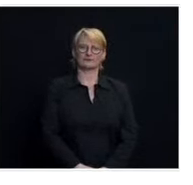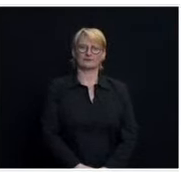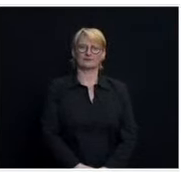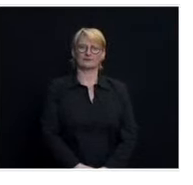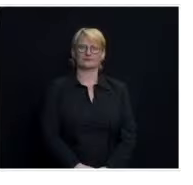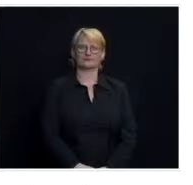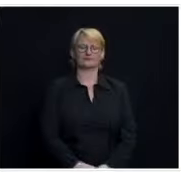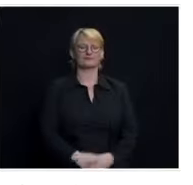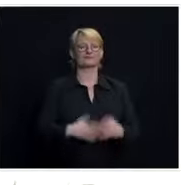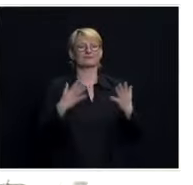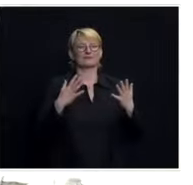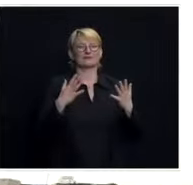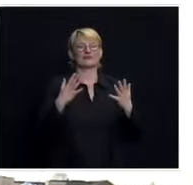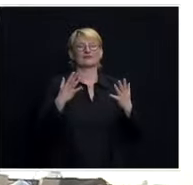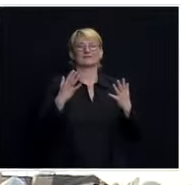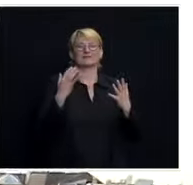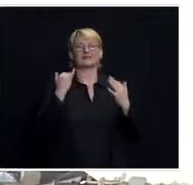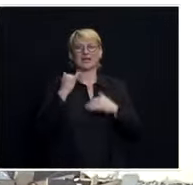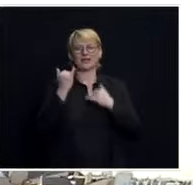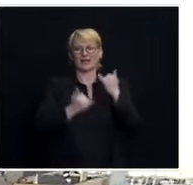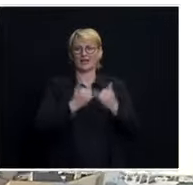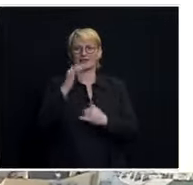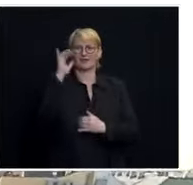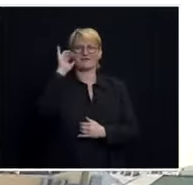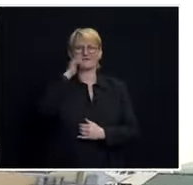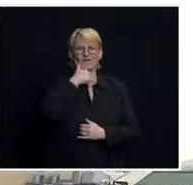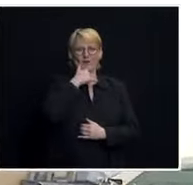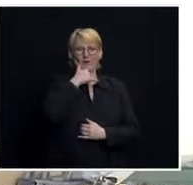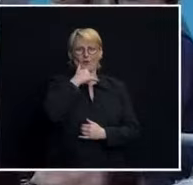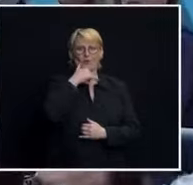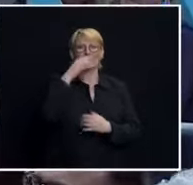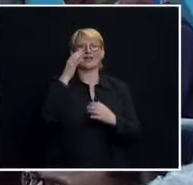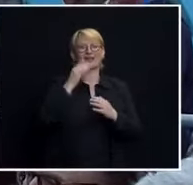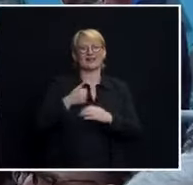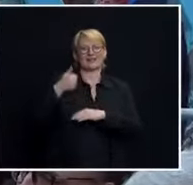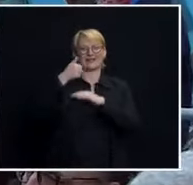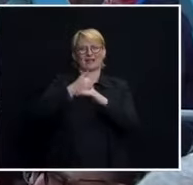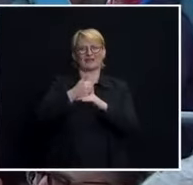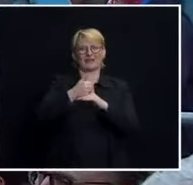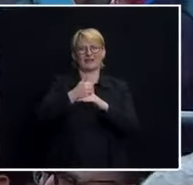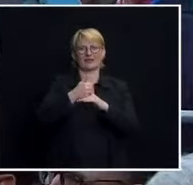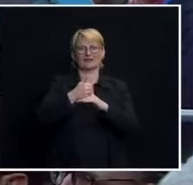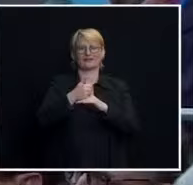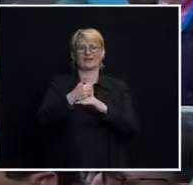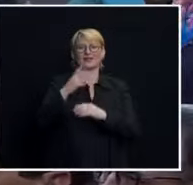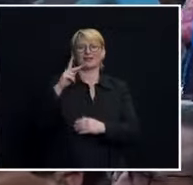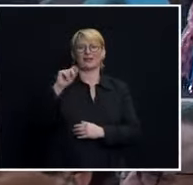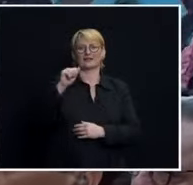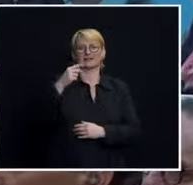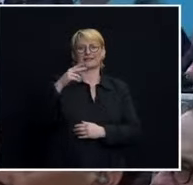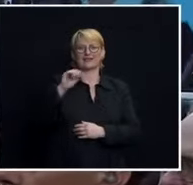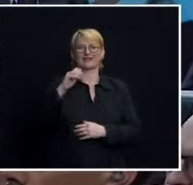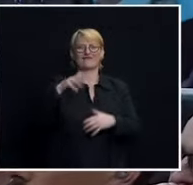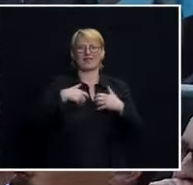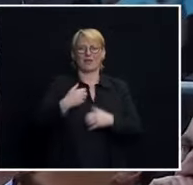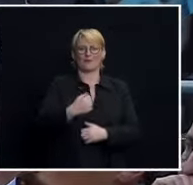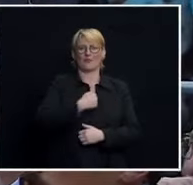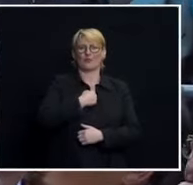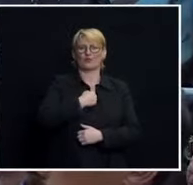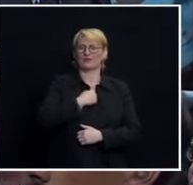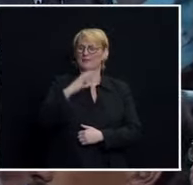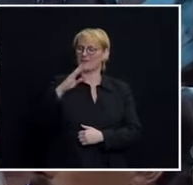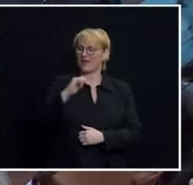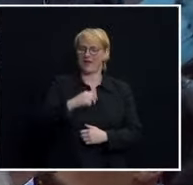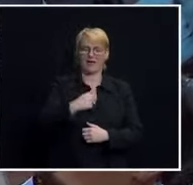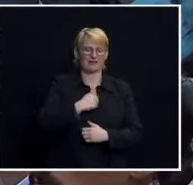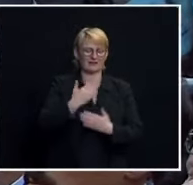Sehr geehrte Frau Intendantin, liebe Katja Wildermuth, ich danke wirklich dem BR von Herzen,